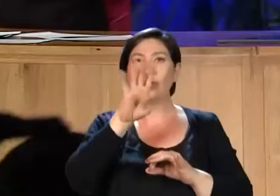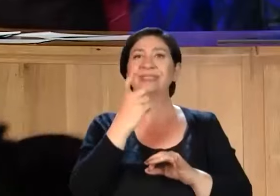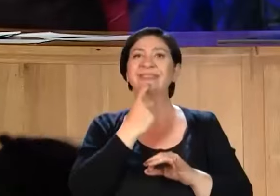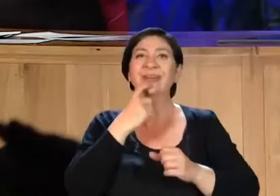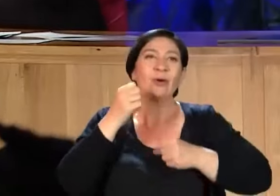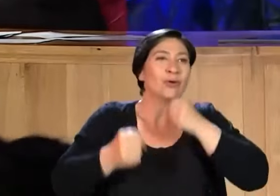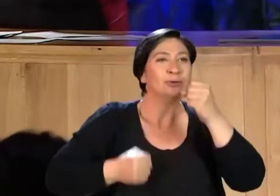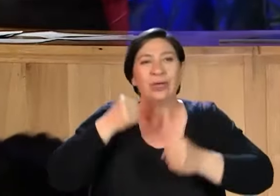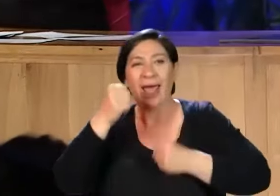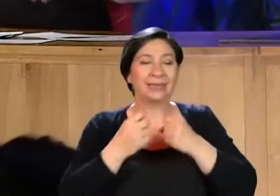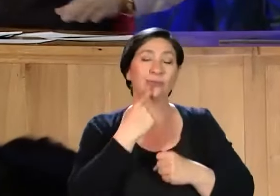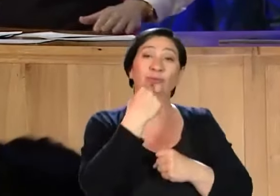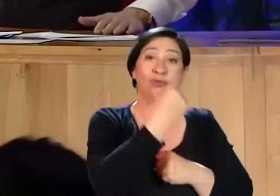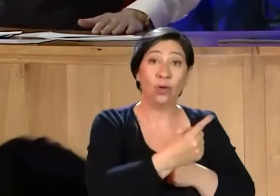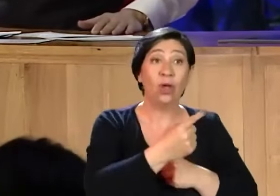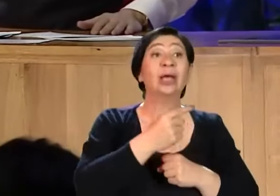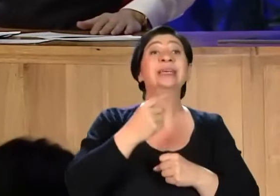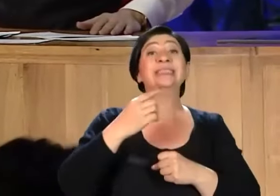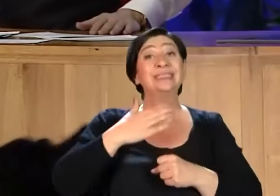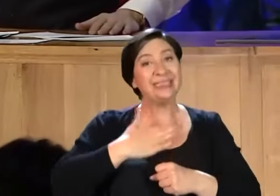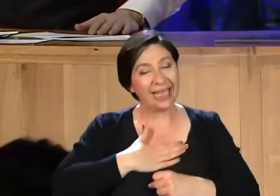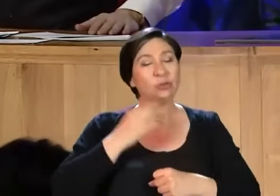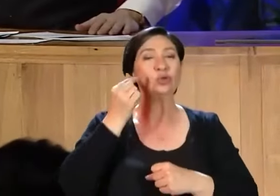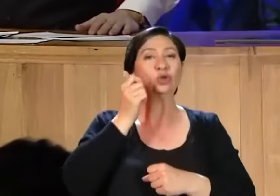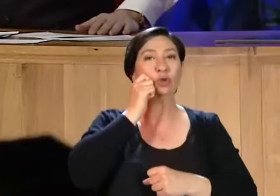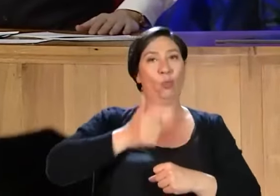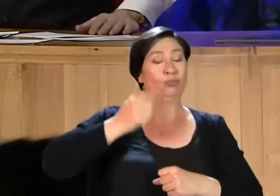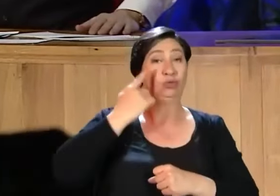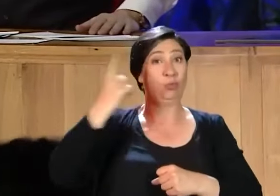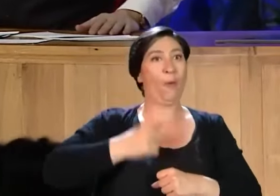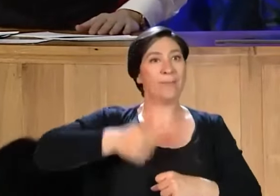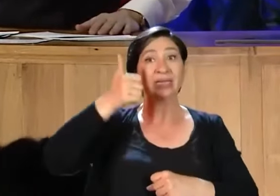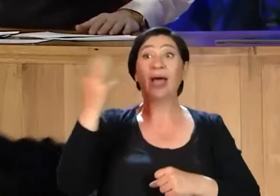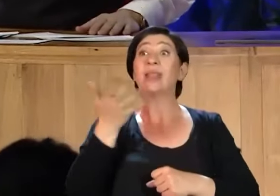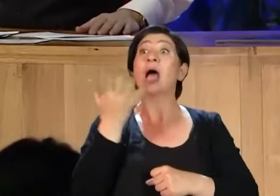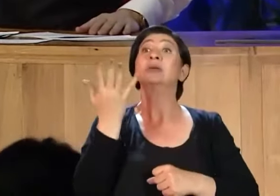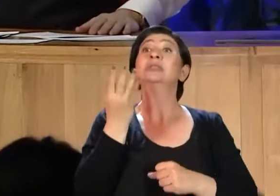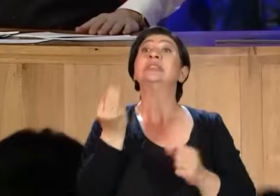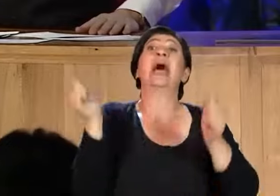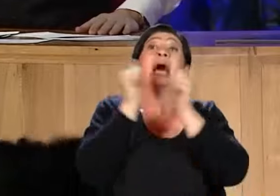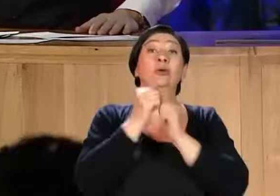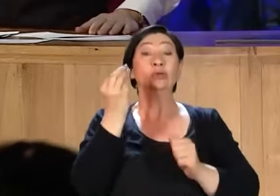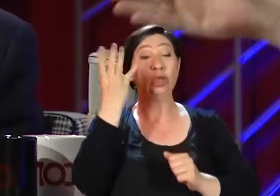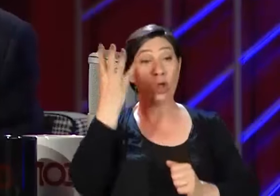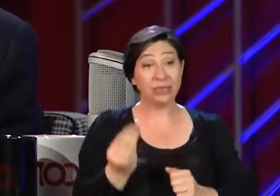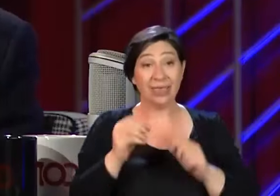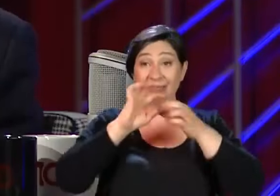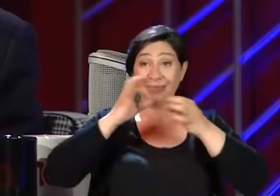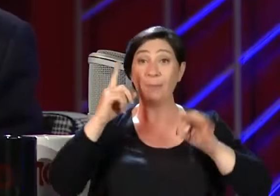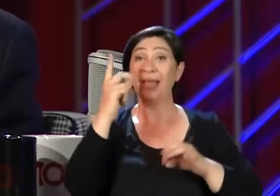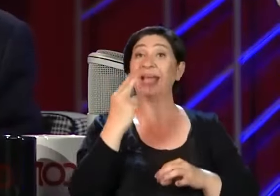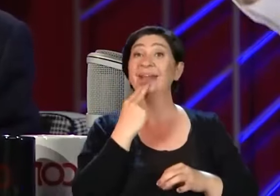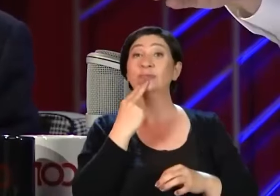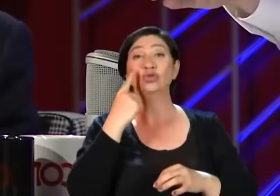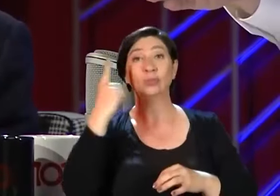çocuk koşarak size söylüyor. Sayın Cumhurbaşkanı'nın daha güzel olacak dedikten sonra her şey daha güzel olacak sloganı da bir